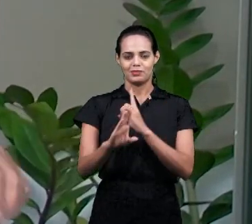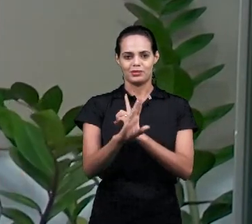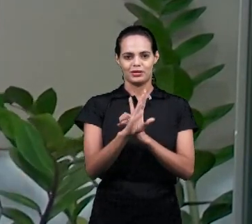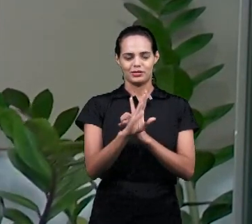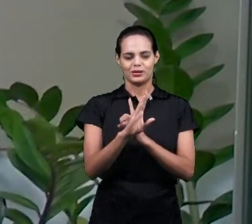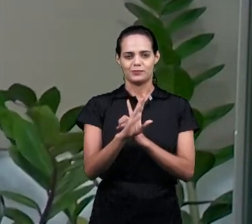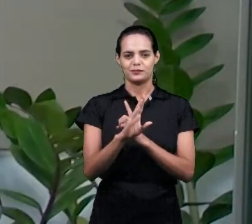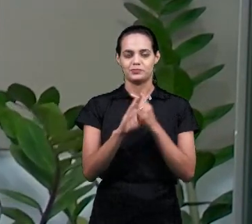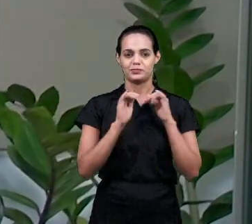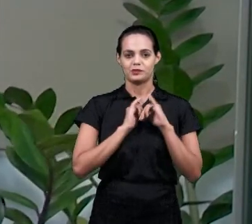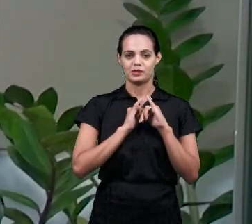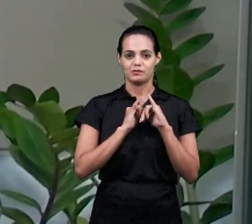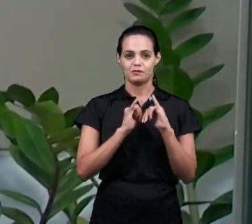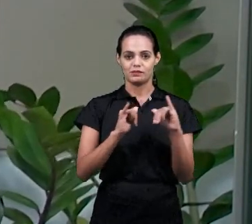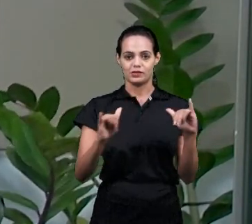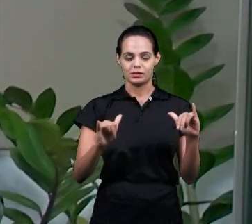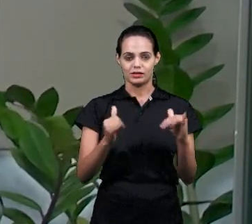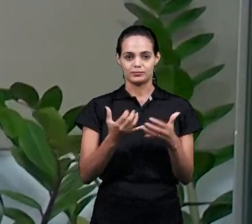à nos frères